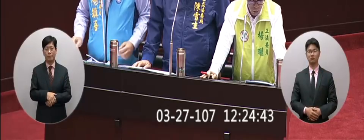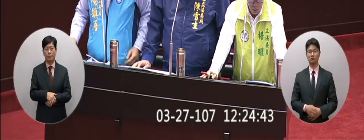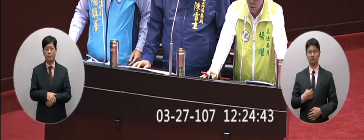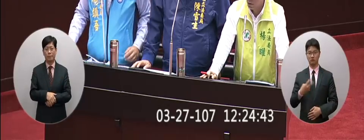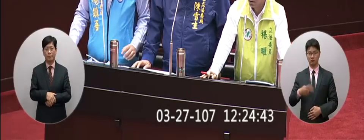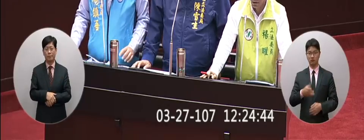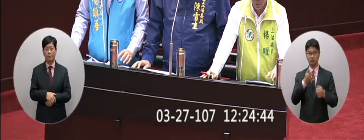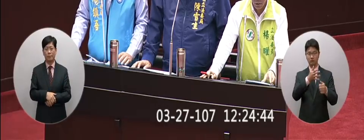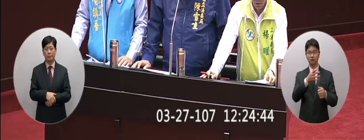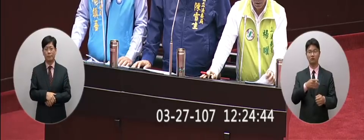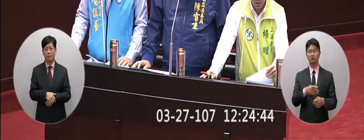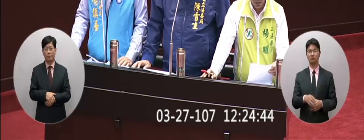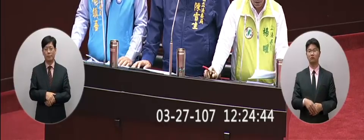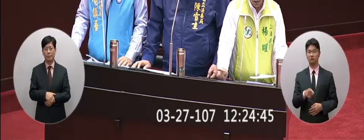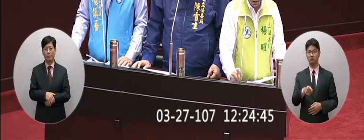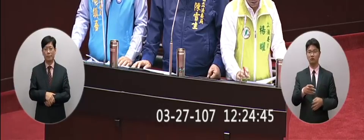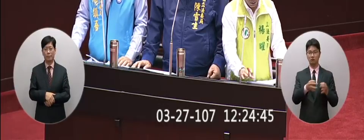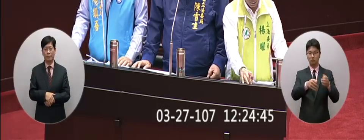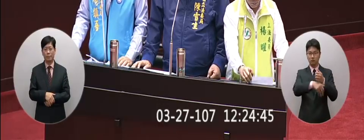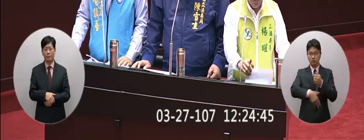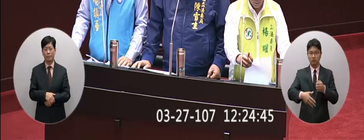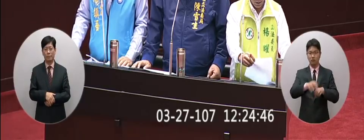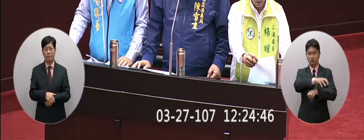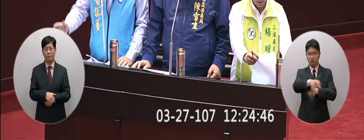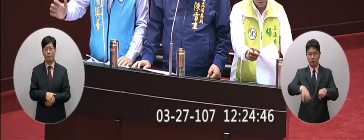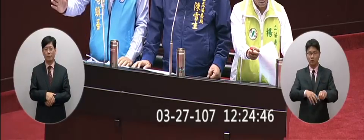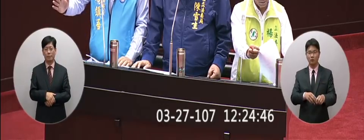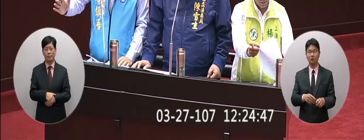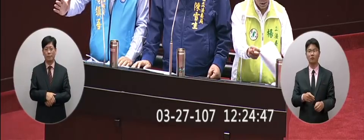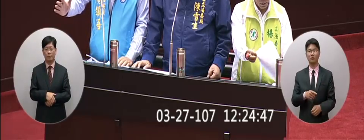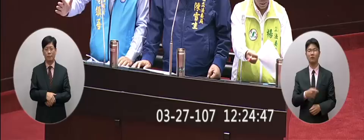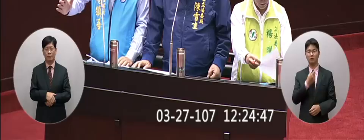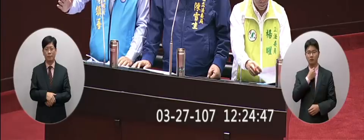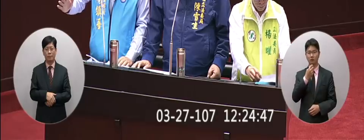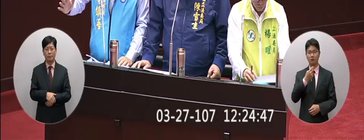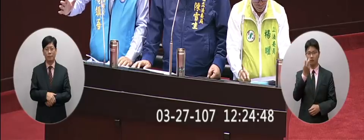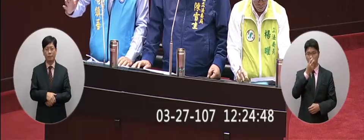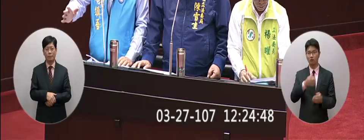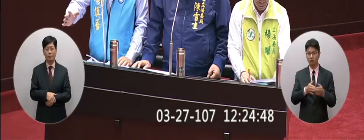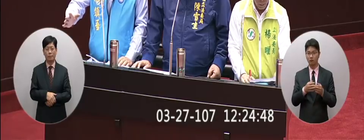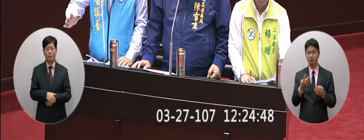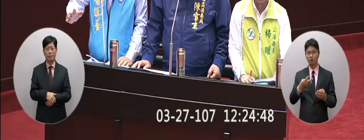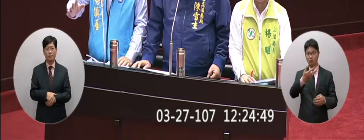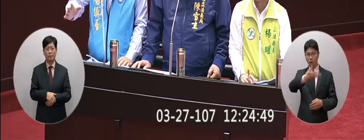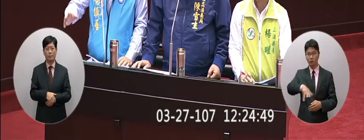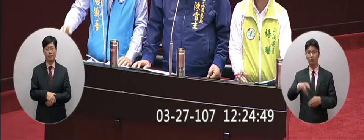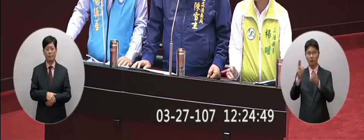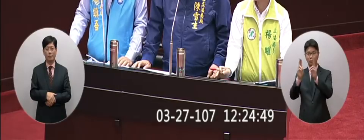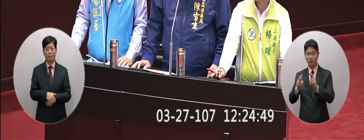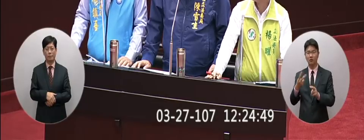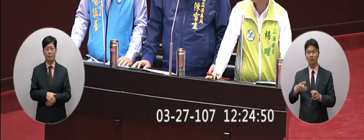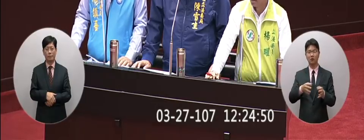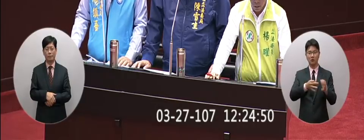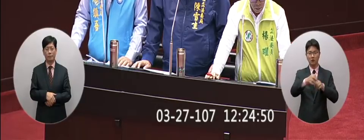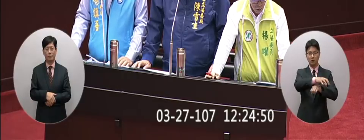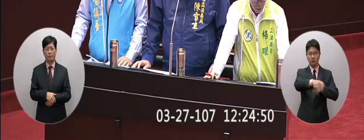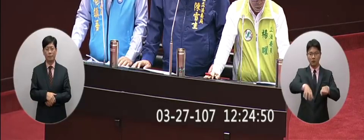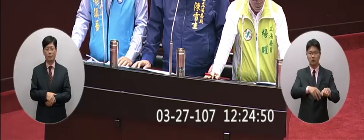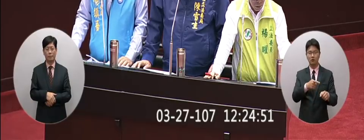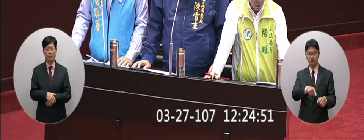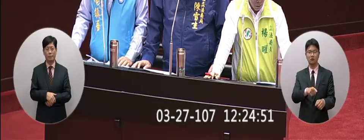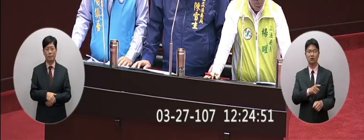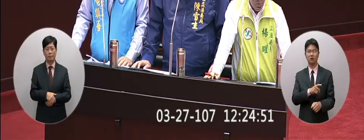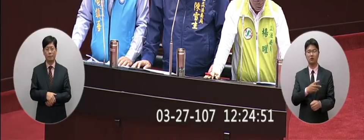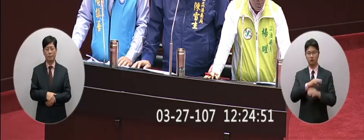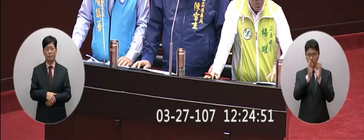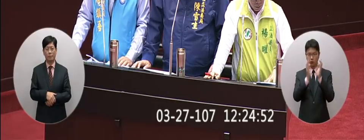我想产业整体环境哈是一定要去兼顾到，包含整体的这一个基础水电啊、哦，产业环境一定要兼顾到。我